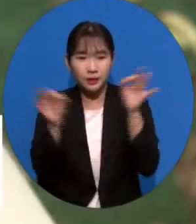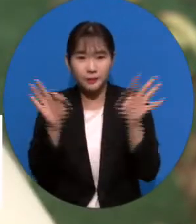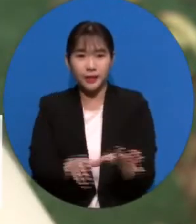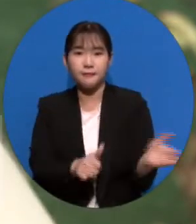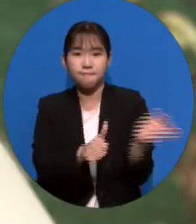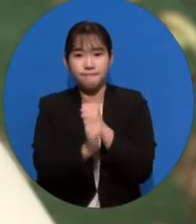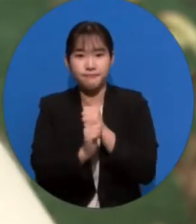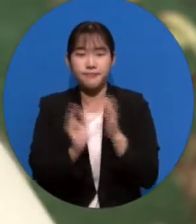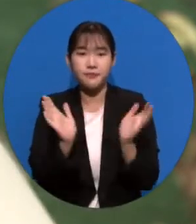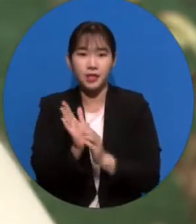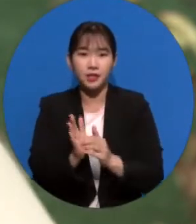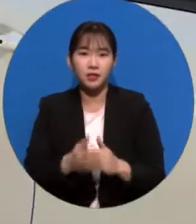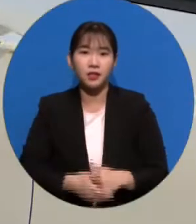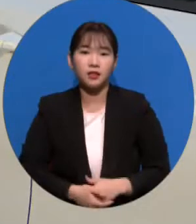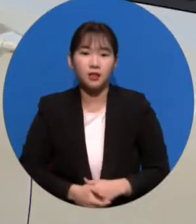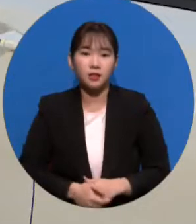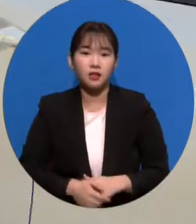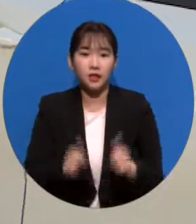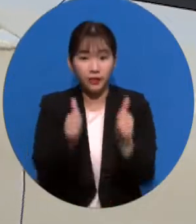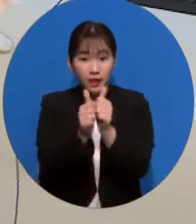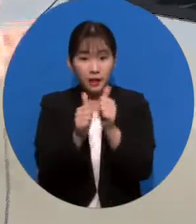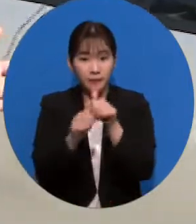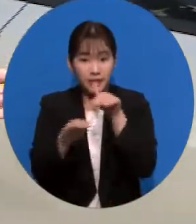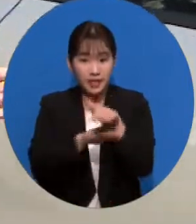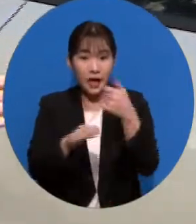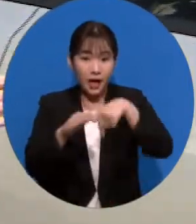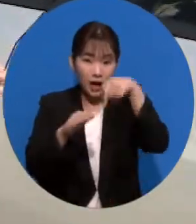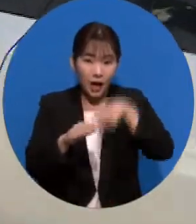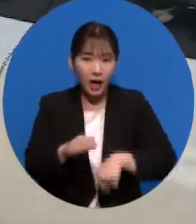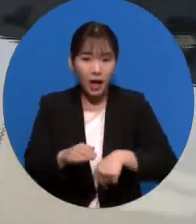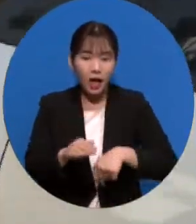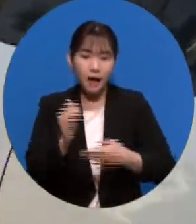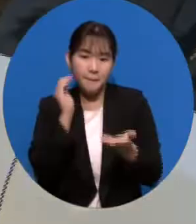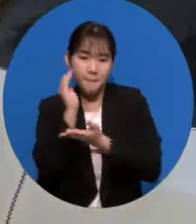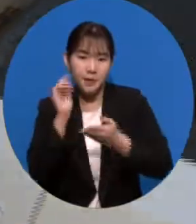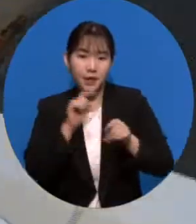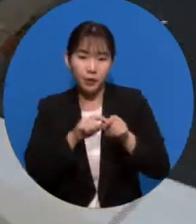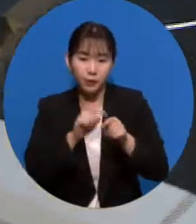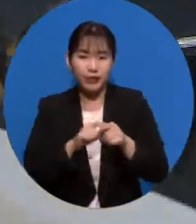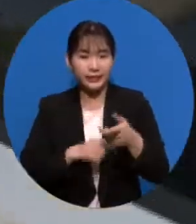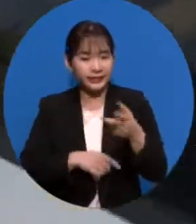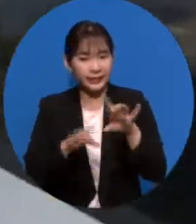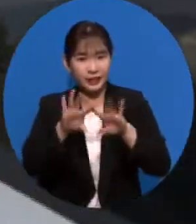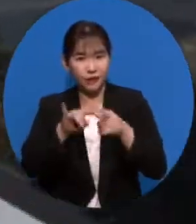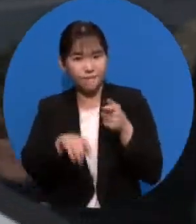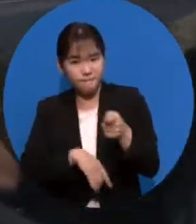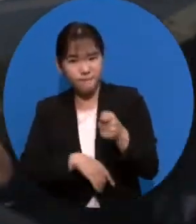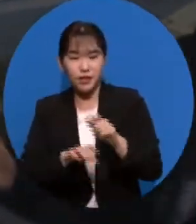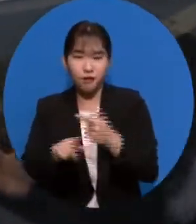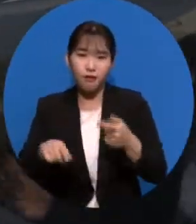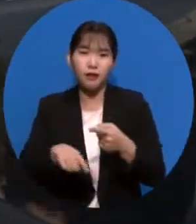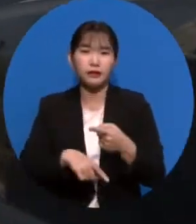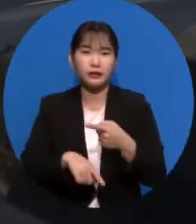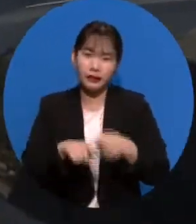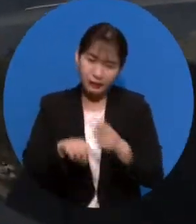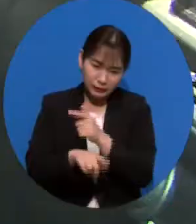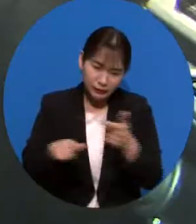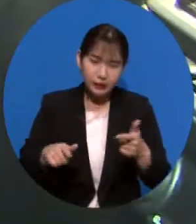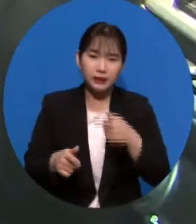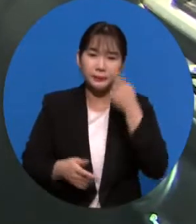만에 검거했습니다. 남성의 차량 안에서는 손도끼와 전기 충격기 등 각종 흉기가